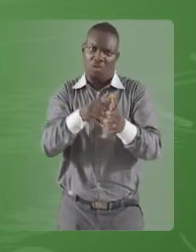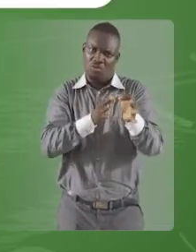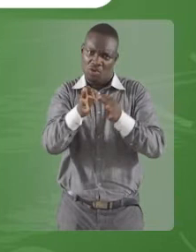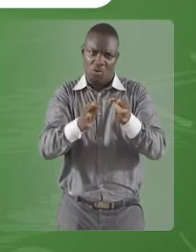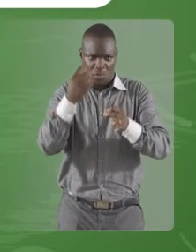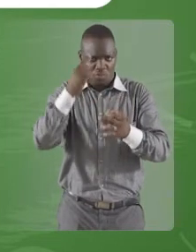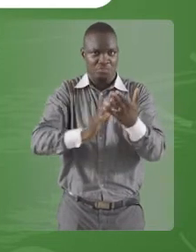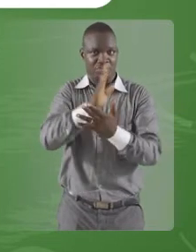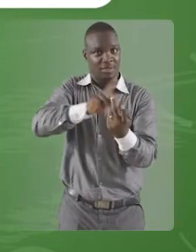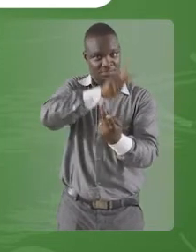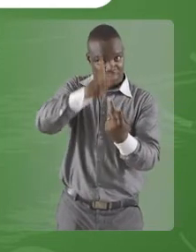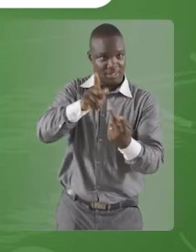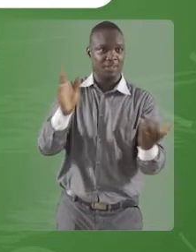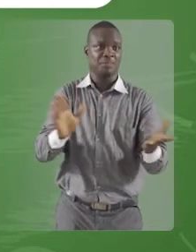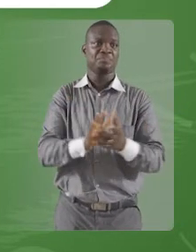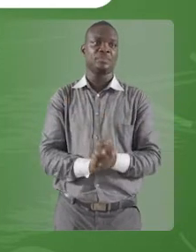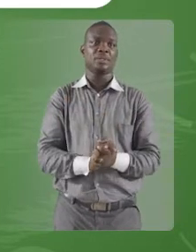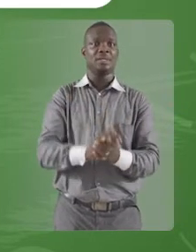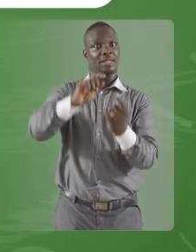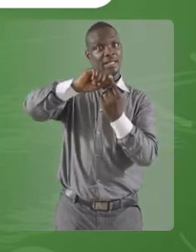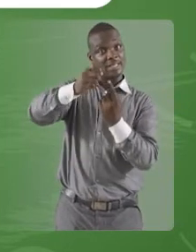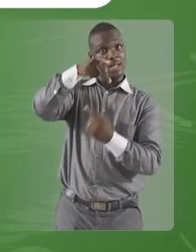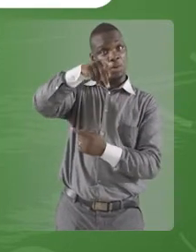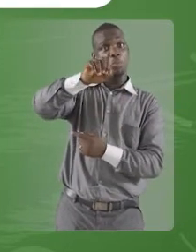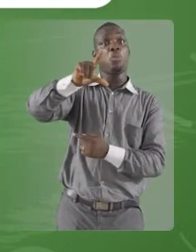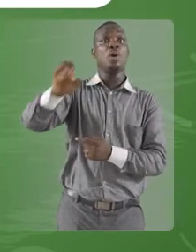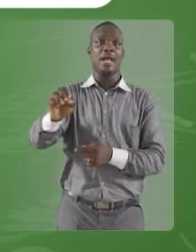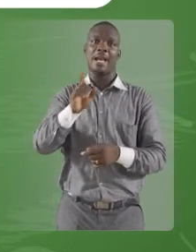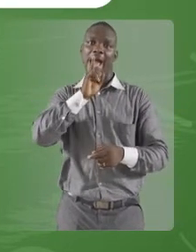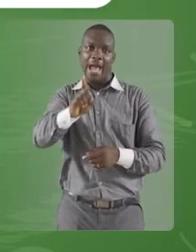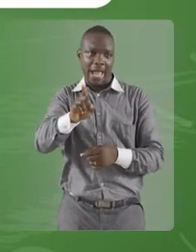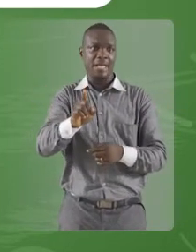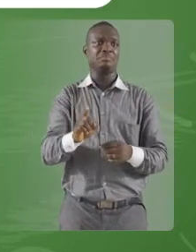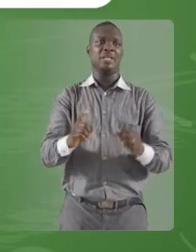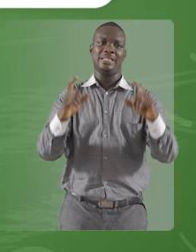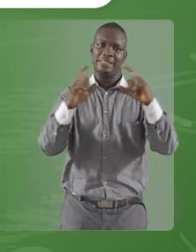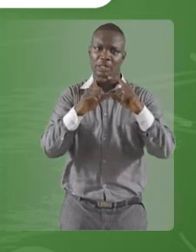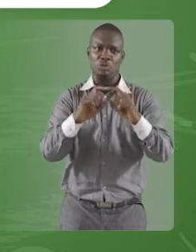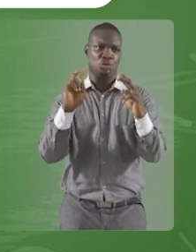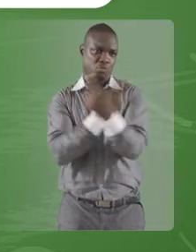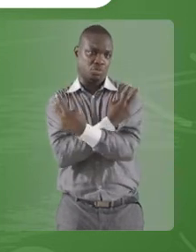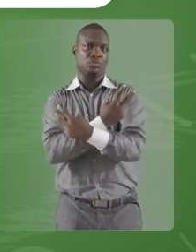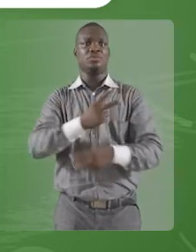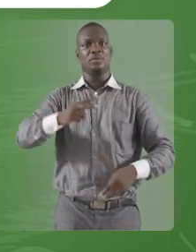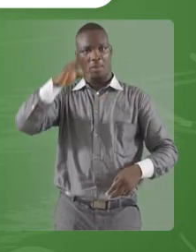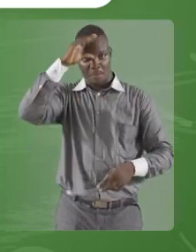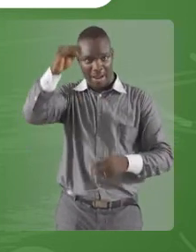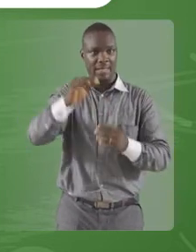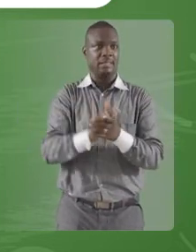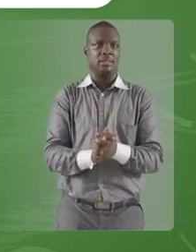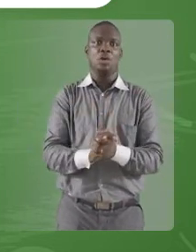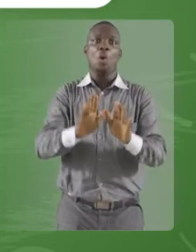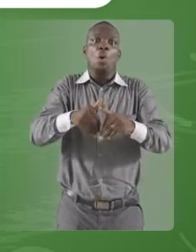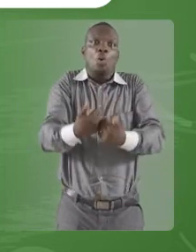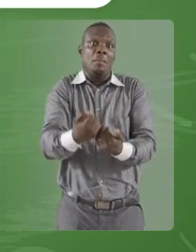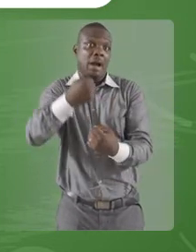précises. Le grain de pollen est la cellule reproductrice mâle. Son mécanisme de formation est le suivant. La